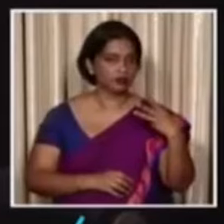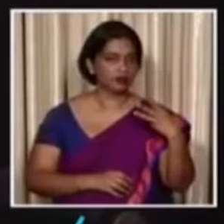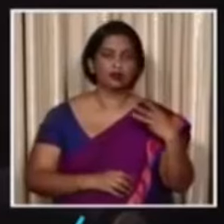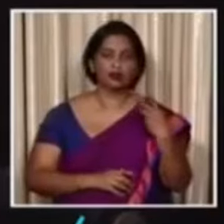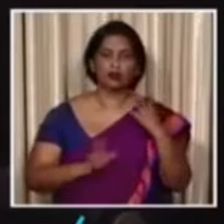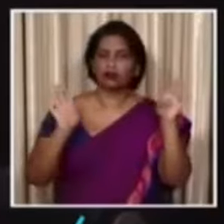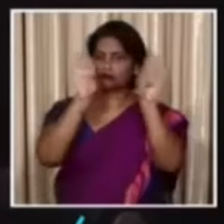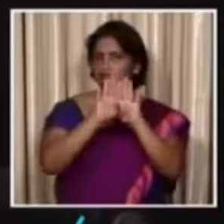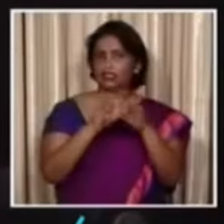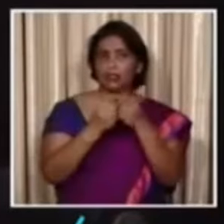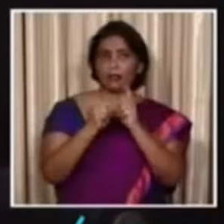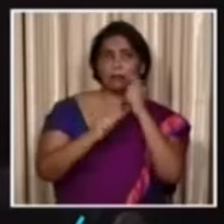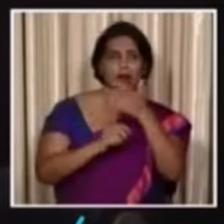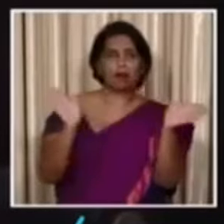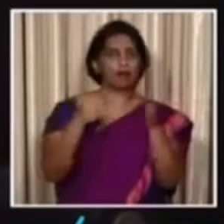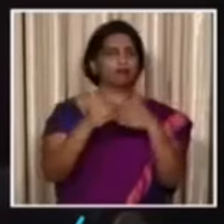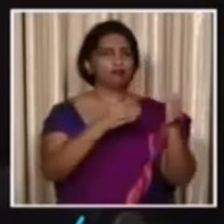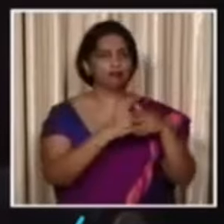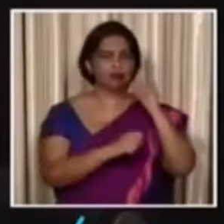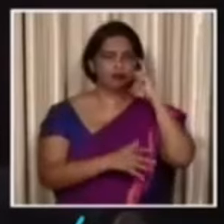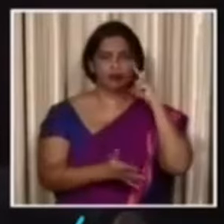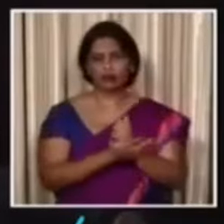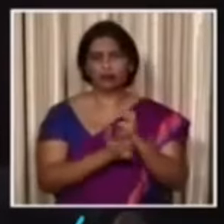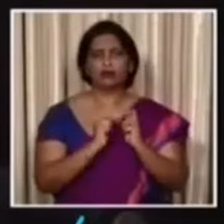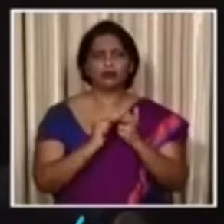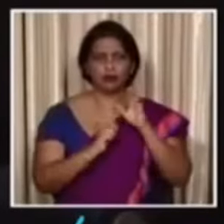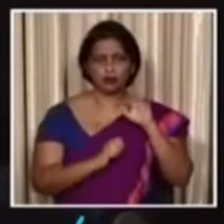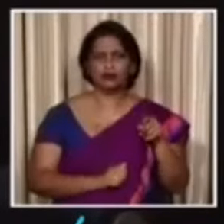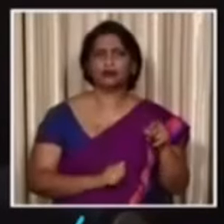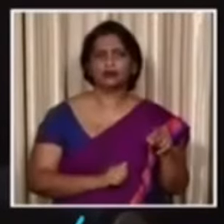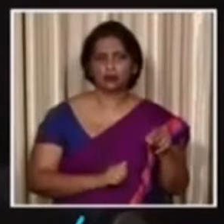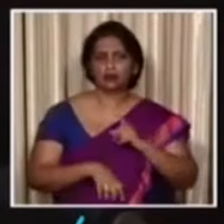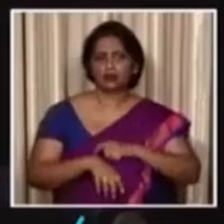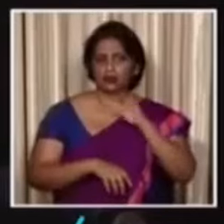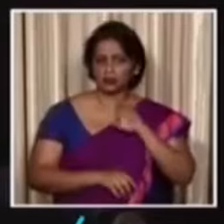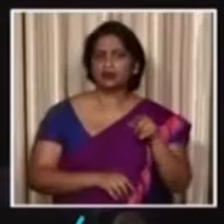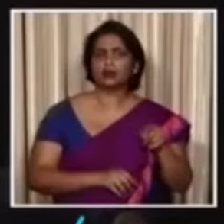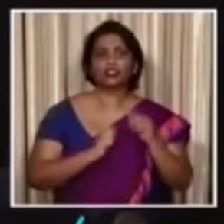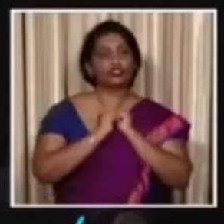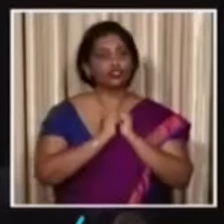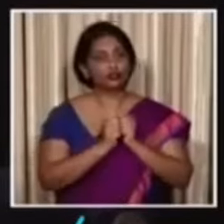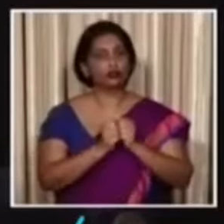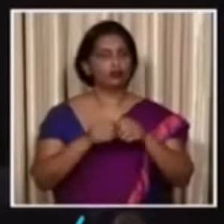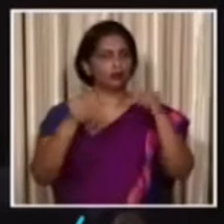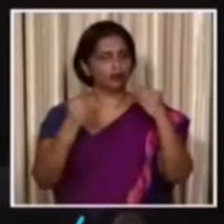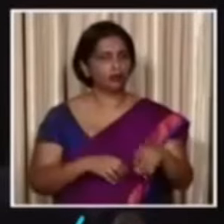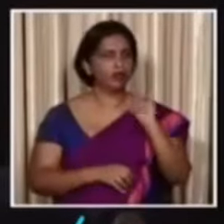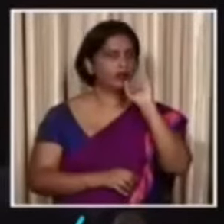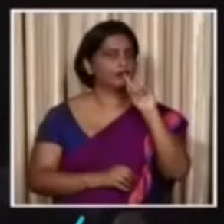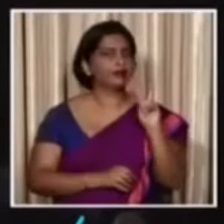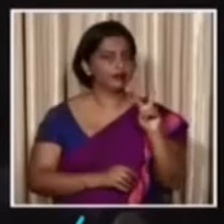කවුළු වහලා ගෙවීම් කවුළු වහලා ජනතාව අපහසුතාවයට පත් කරමින් ඒ අවස්ථාවේ සේවාවන් අඩපණ කරපු